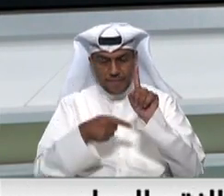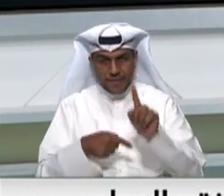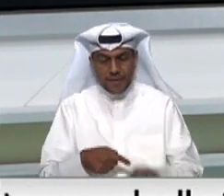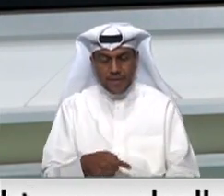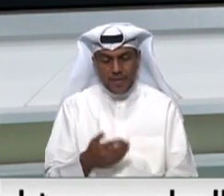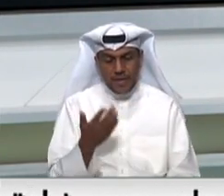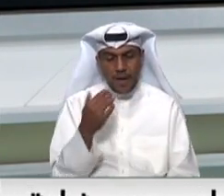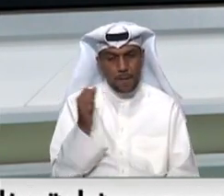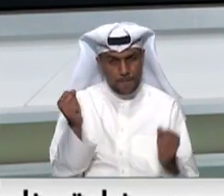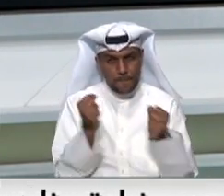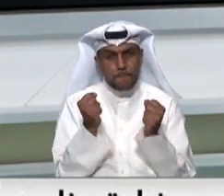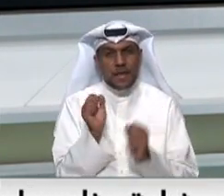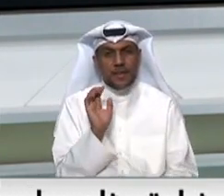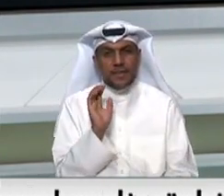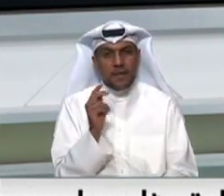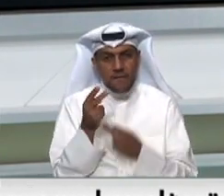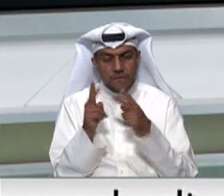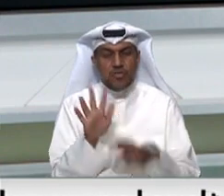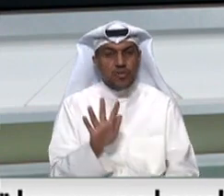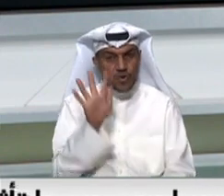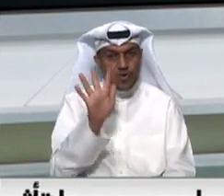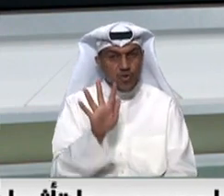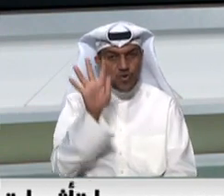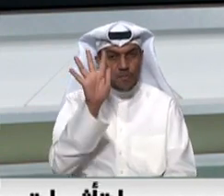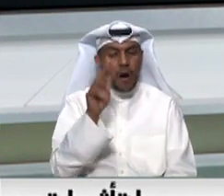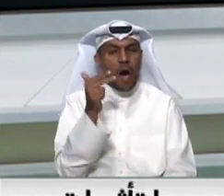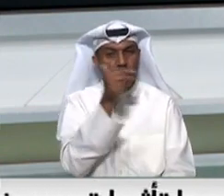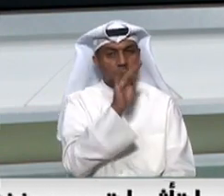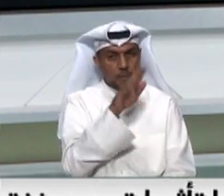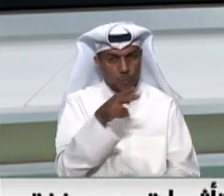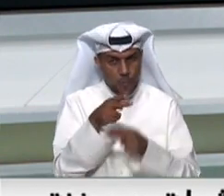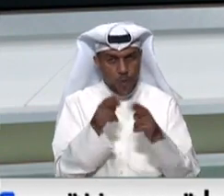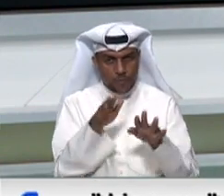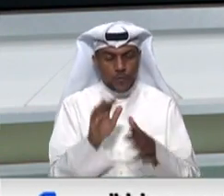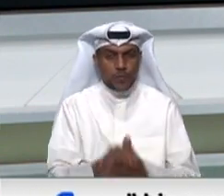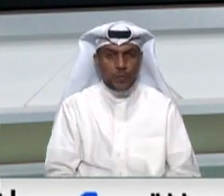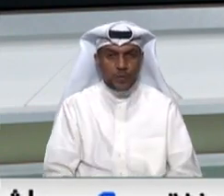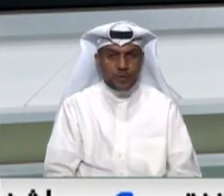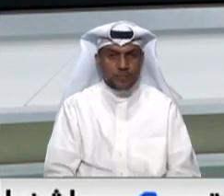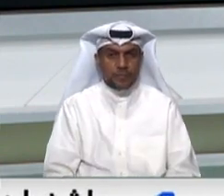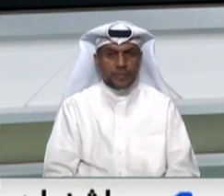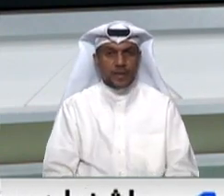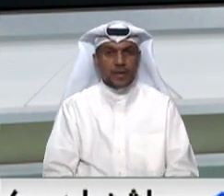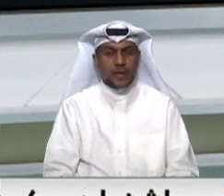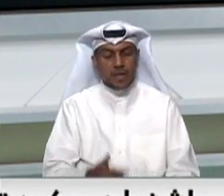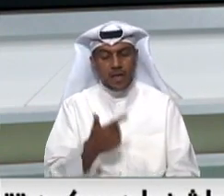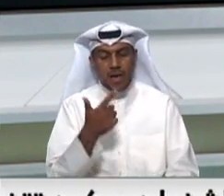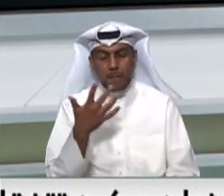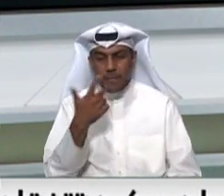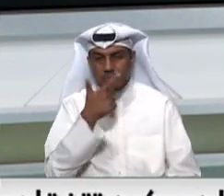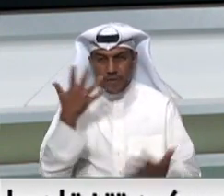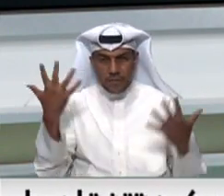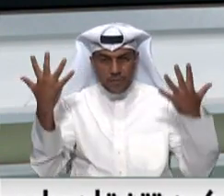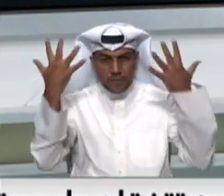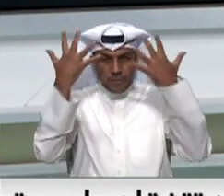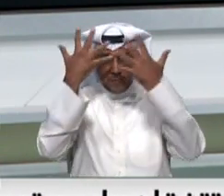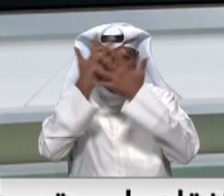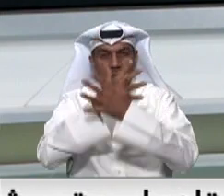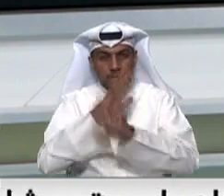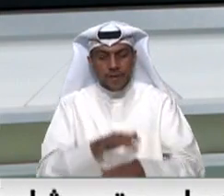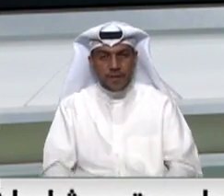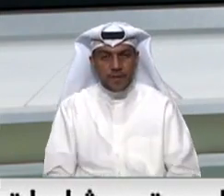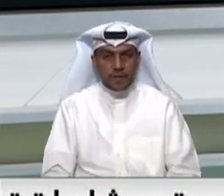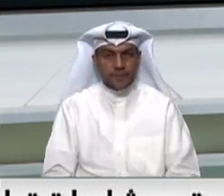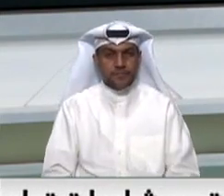تميل إلى البرودة خاصة في المناطق الشمالية والمناطق الغربية من دولة الكويت، كذلك فرص لتشكل الضباب على بعض المناطق.